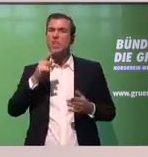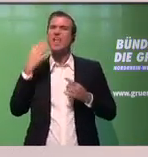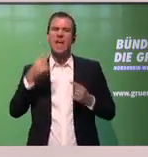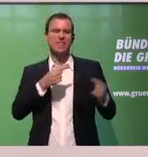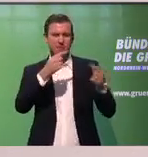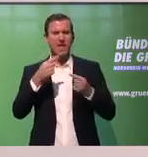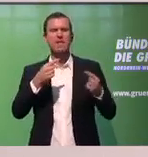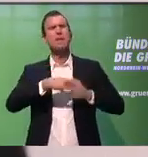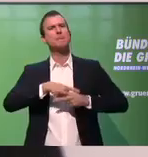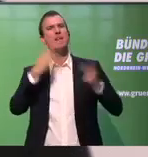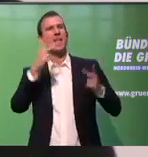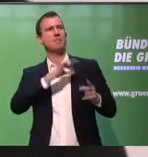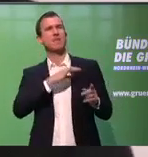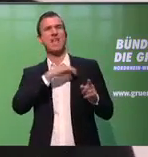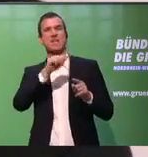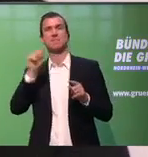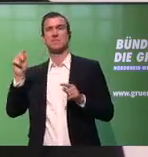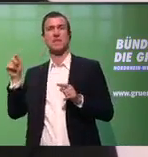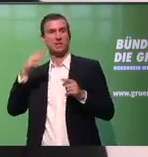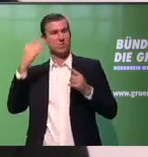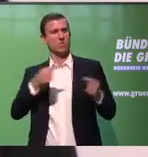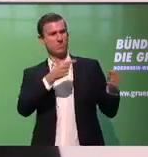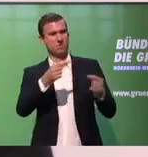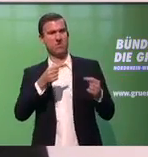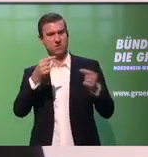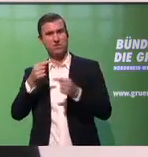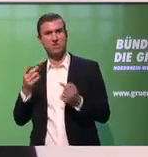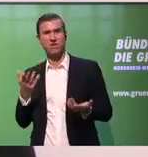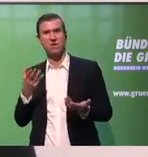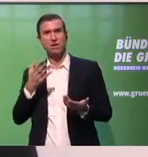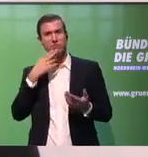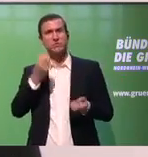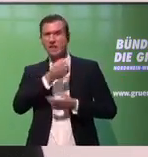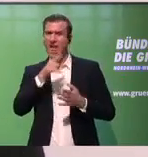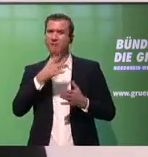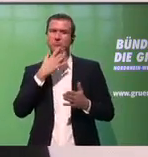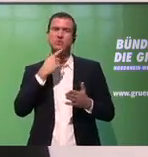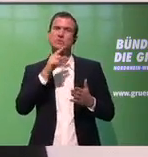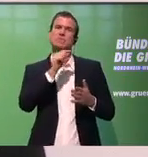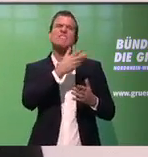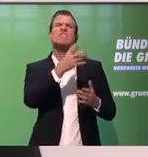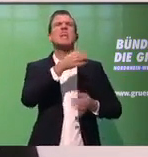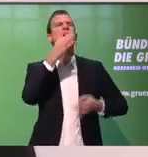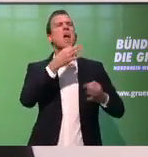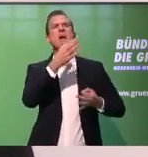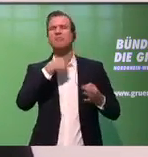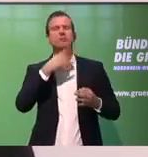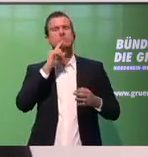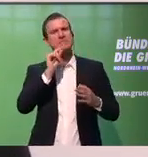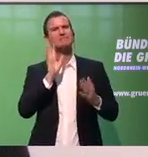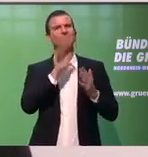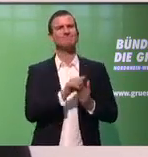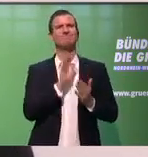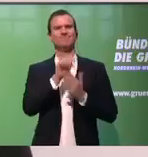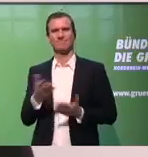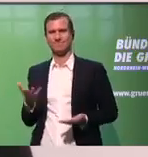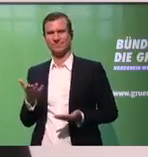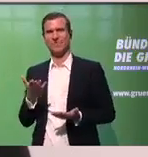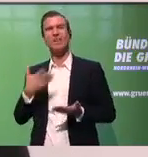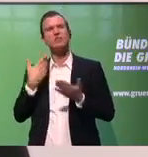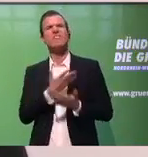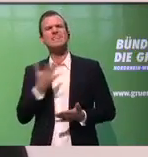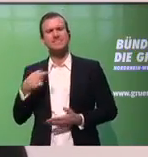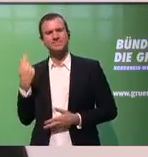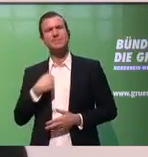populistischen Parteien einzugehen und diese zu bekämpfen, aber gleichzeitig auch ganz klar und offen zu benennen, was in